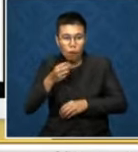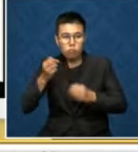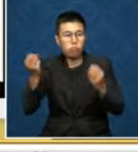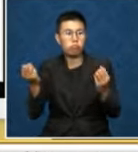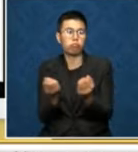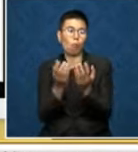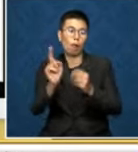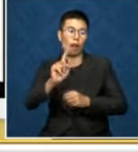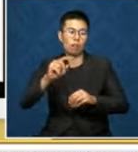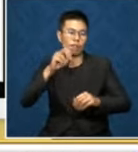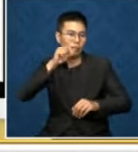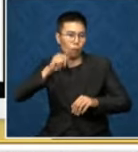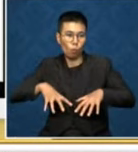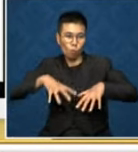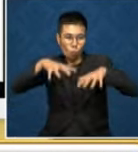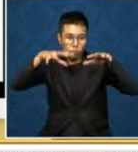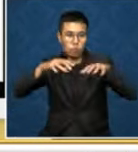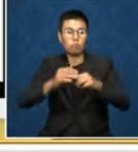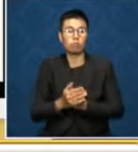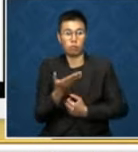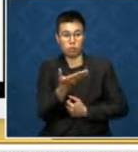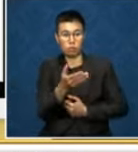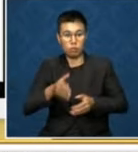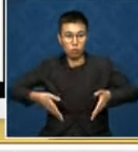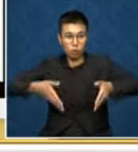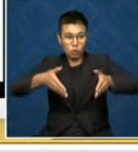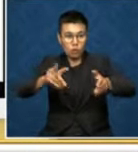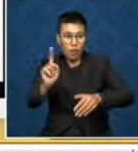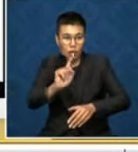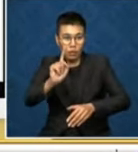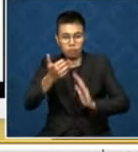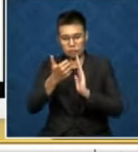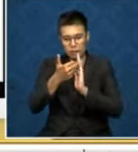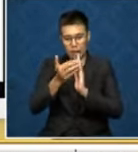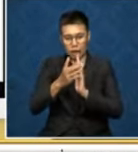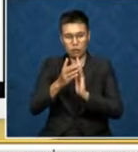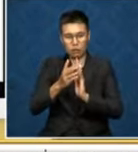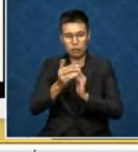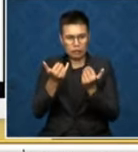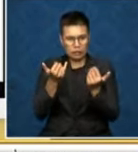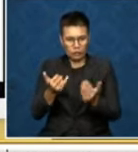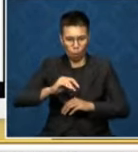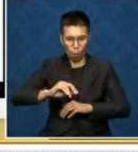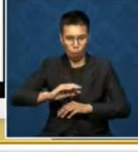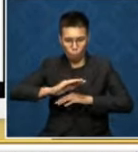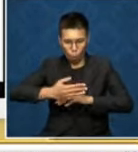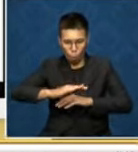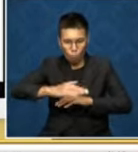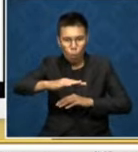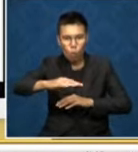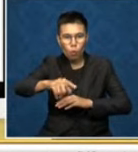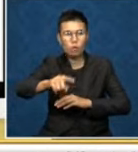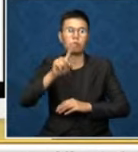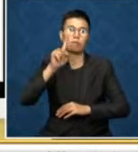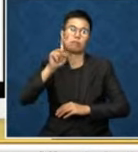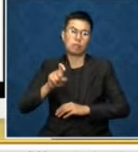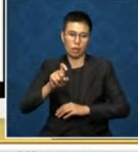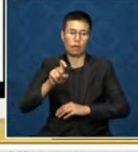กรมทางหลวงชนบทครับท่านประธานทั่วภาคอีสานเนี่ยนะครับก็เสียหายกันทุกหมายเลขน